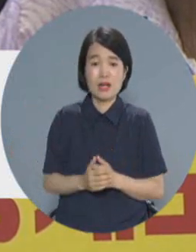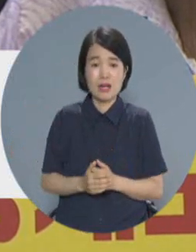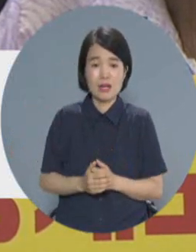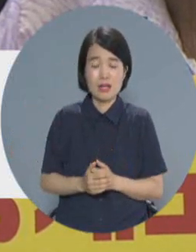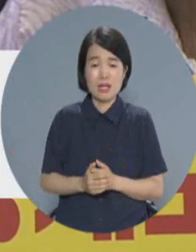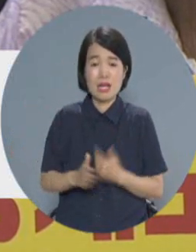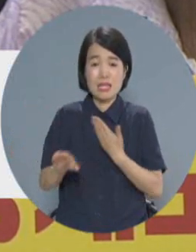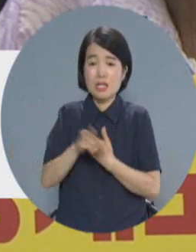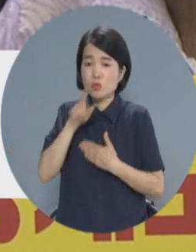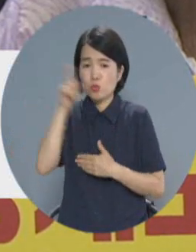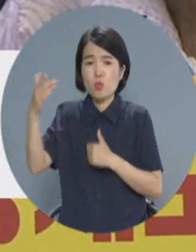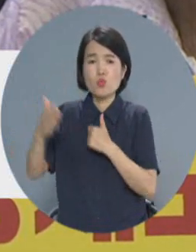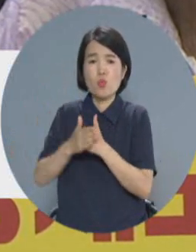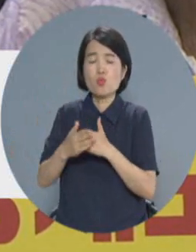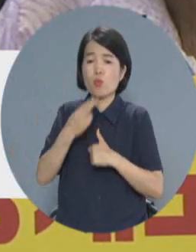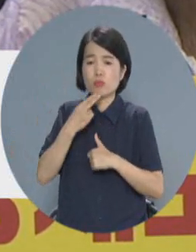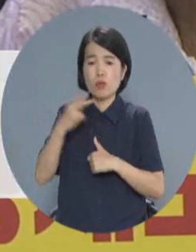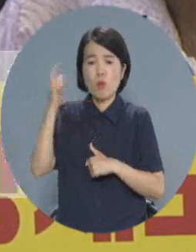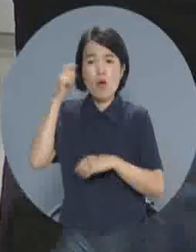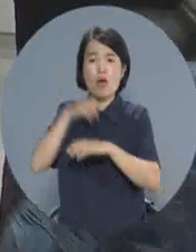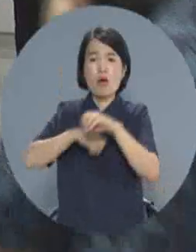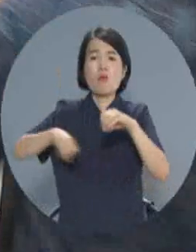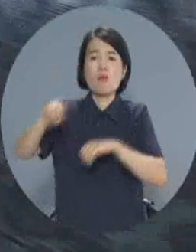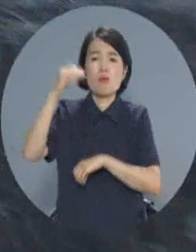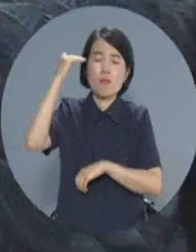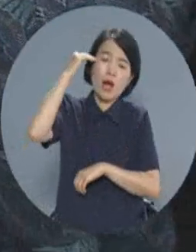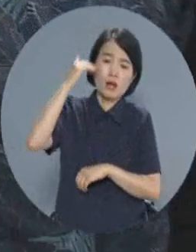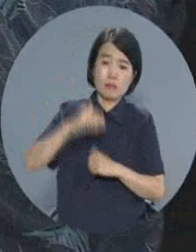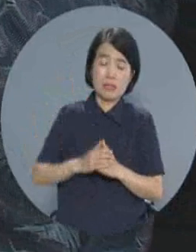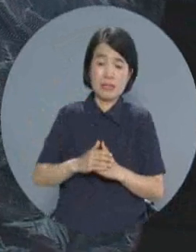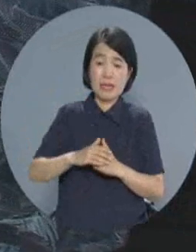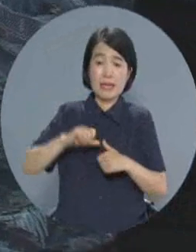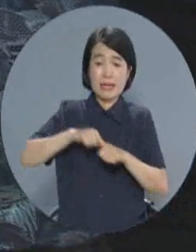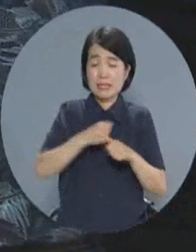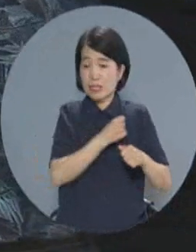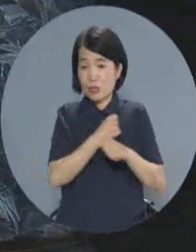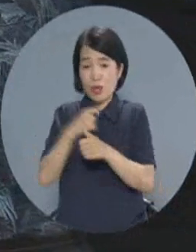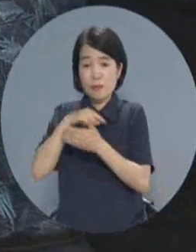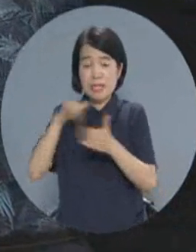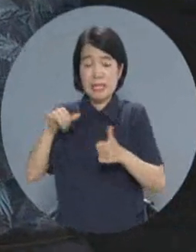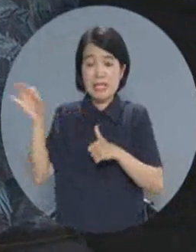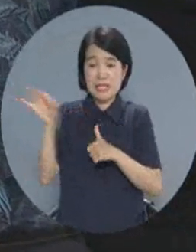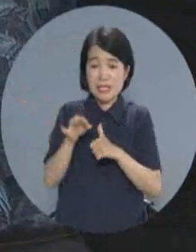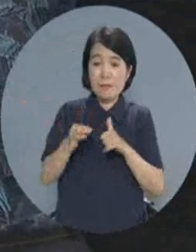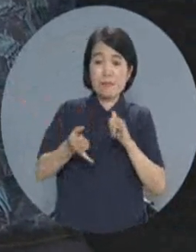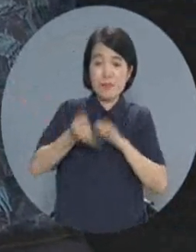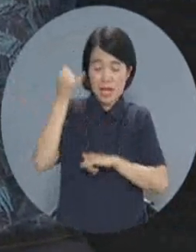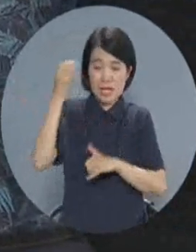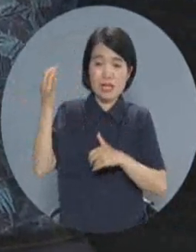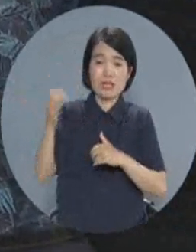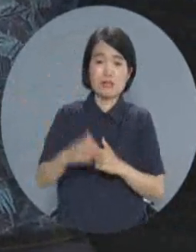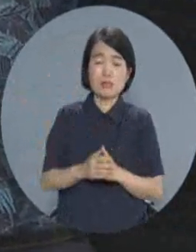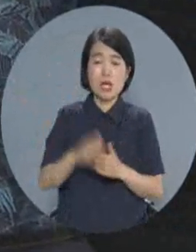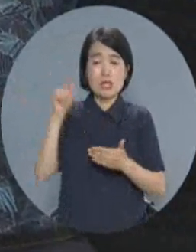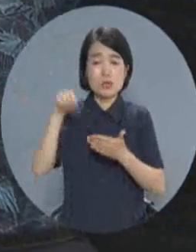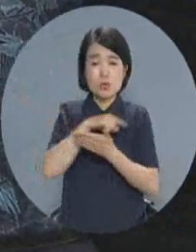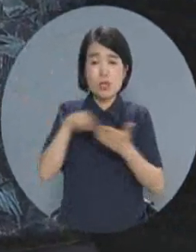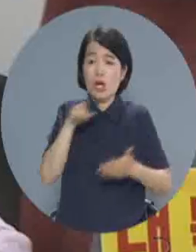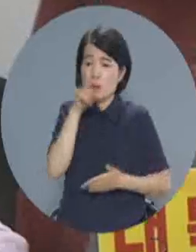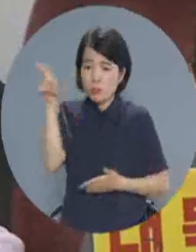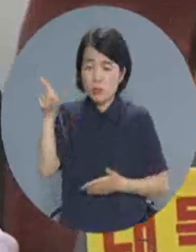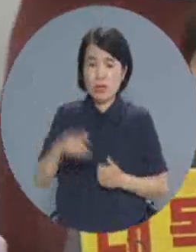다른 뭐 소송을 도와주지는 못할 망정. 강제동원 피해자에 대한 임금 미지급 문제부터 손해배상